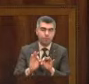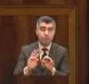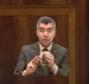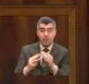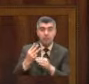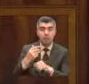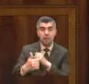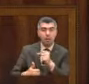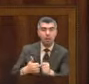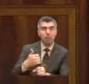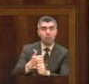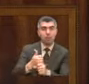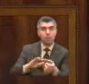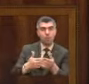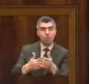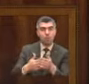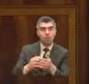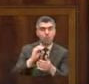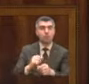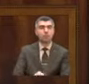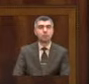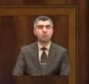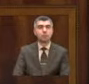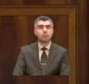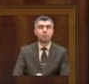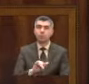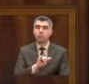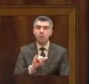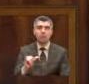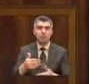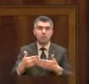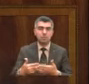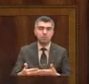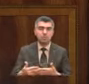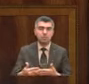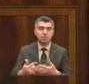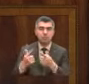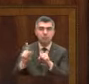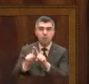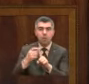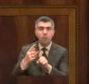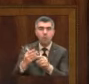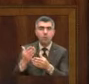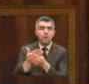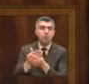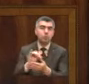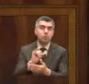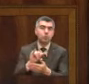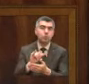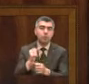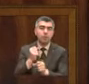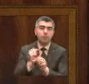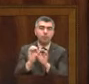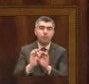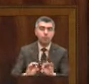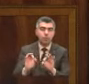الوزير المحترم على تسليمها أو تسلمها، لم يتم لحد الآن استغلال هذه المحطة للأسباب التالية: أولاً، عدم قدرة